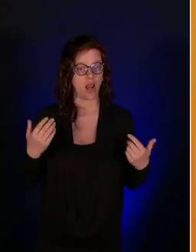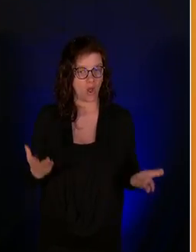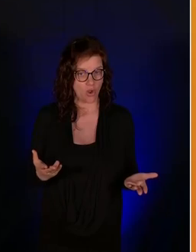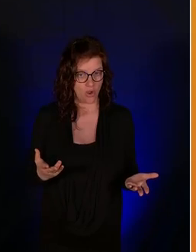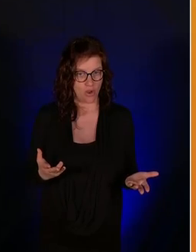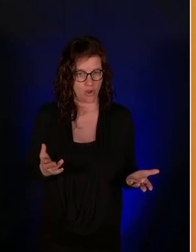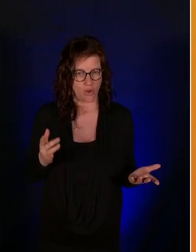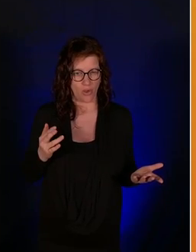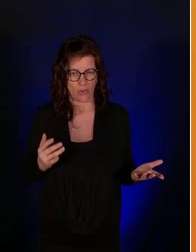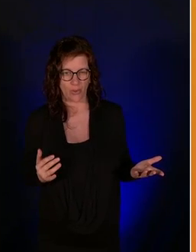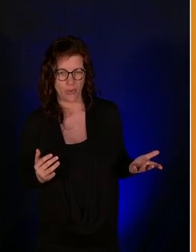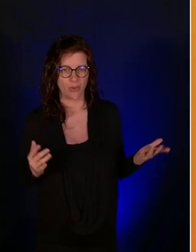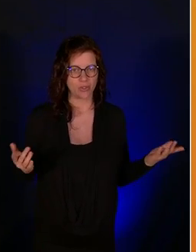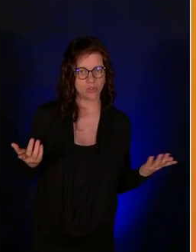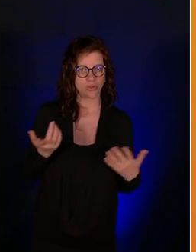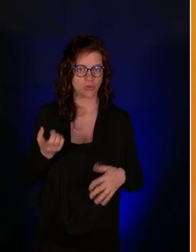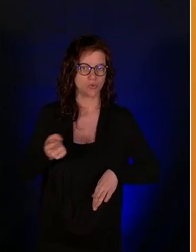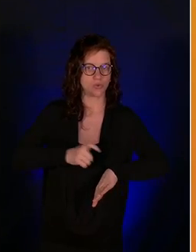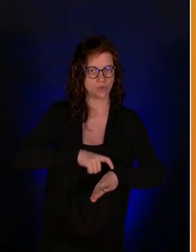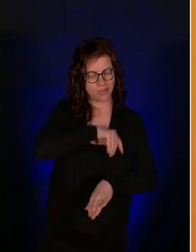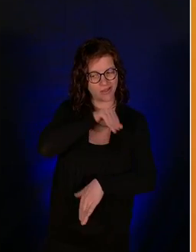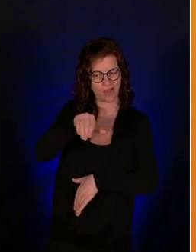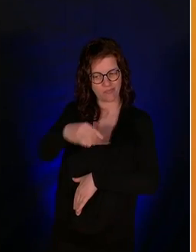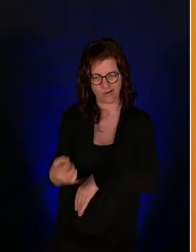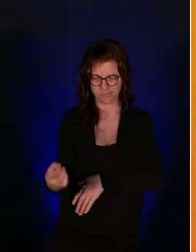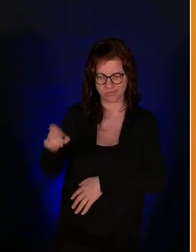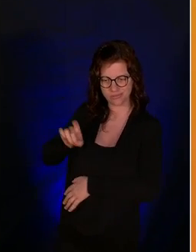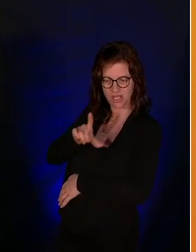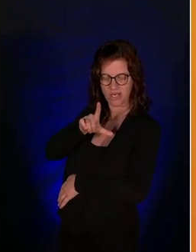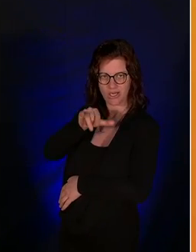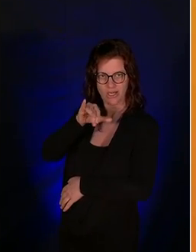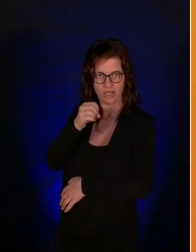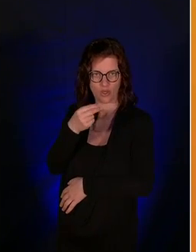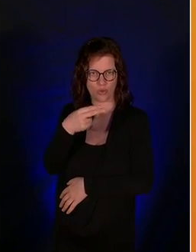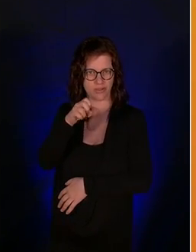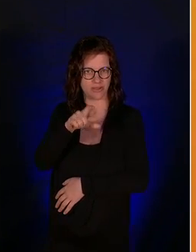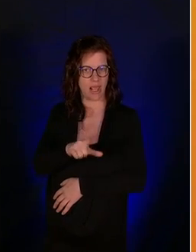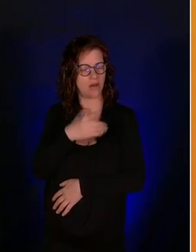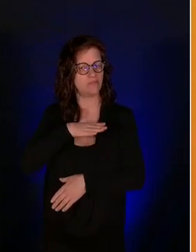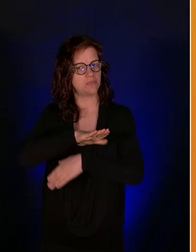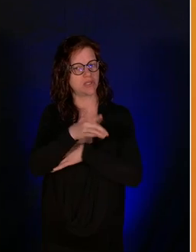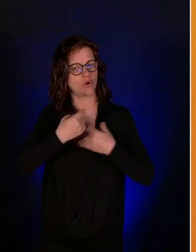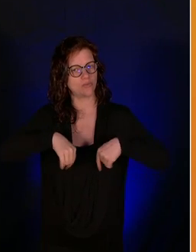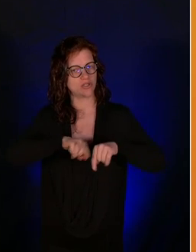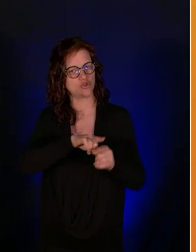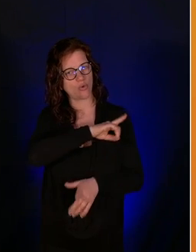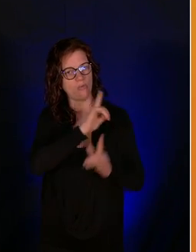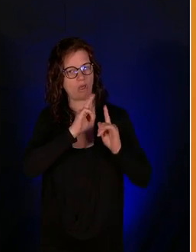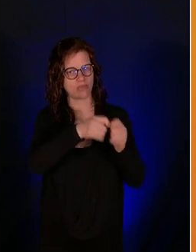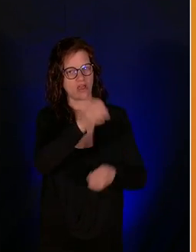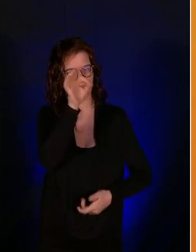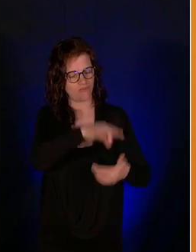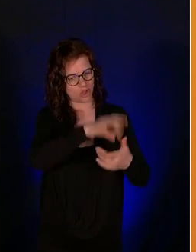Alors, je vais tout de suite appeler à la tribune Lionel de la commission mandat et vote pour annoncer le résultat des votes sur